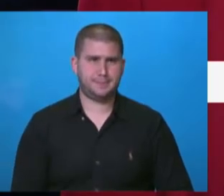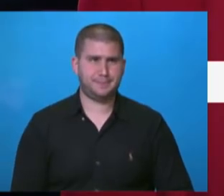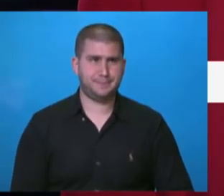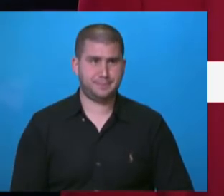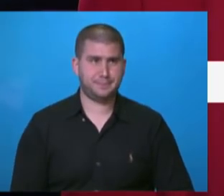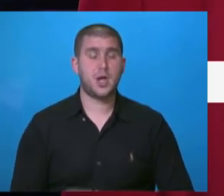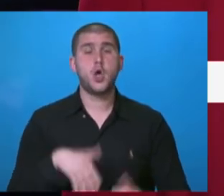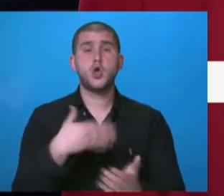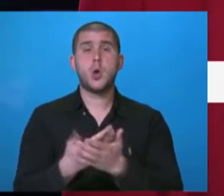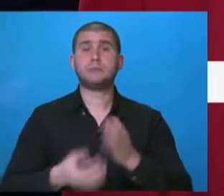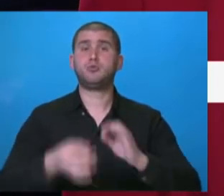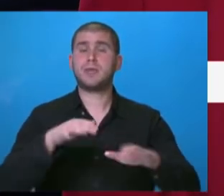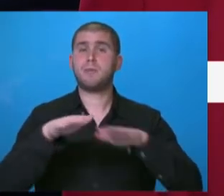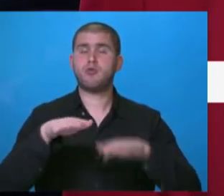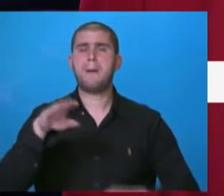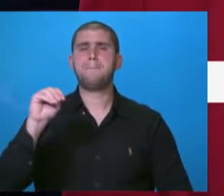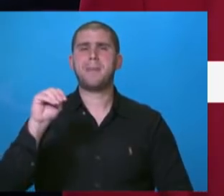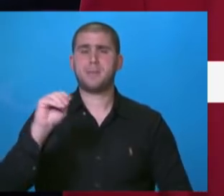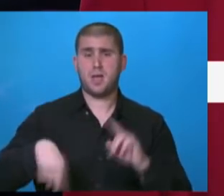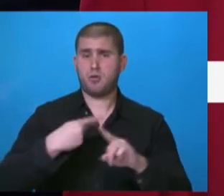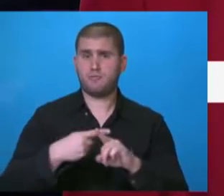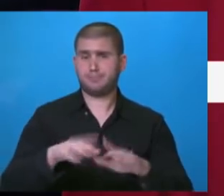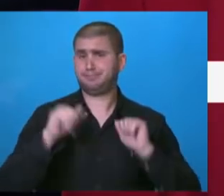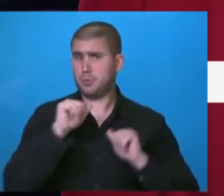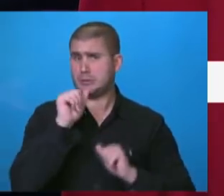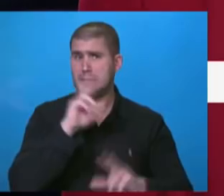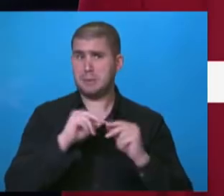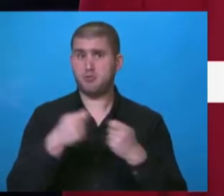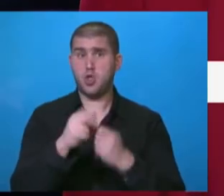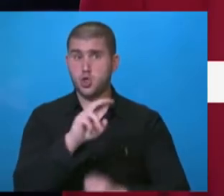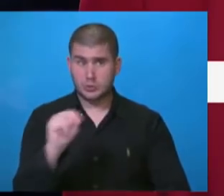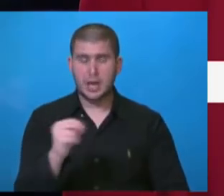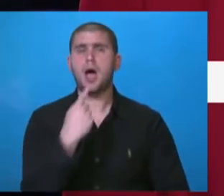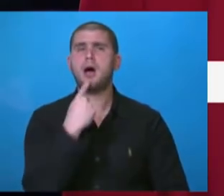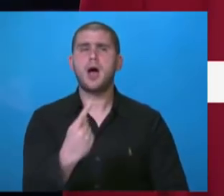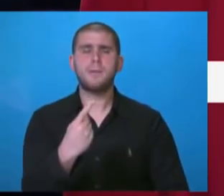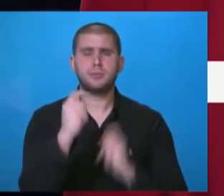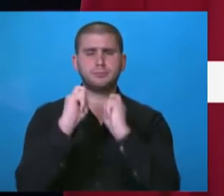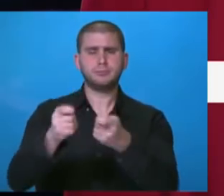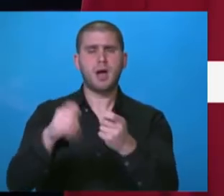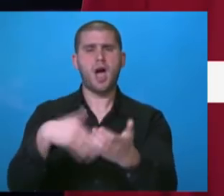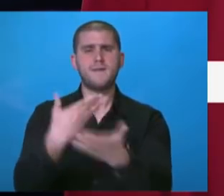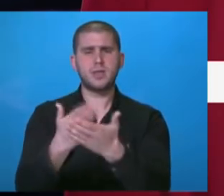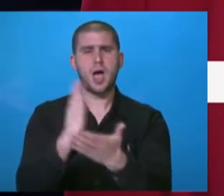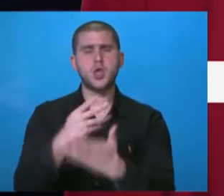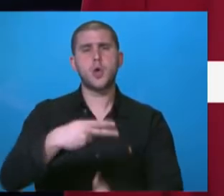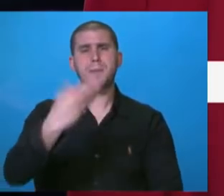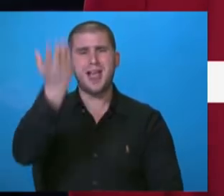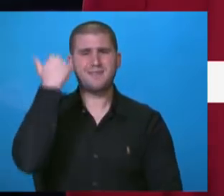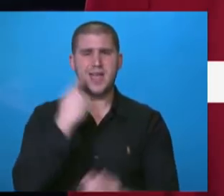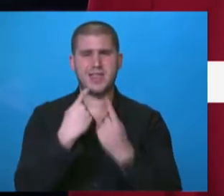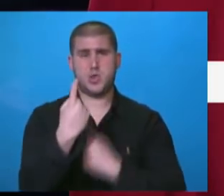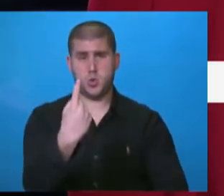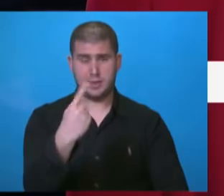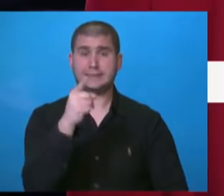היועץ המשפטי לממשלה אביחי מנדלבליט שעד כה נמנע מלדון בסוגיה, התבקש להעביר את חוות דעתו עד יומיים לפני הדיון. זה